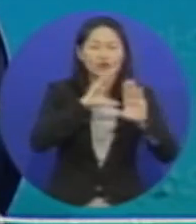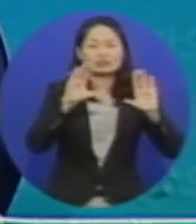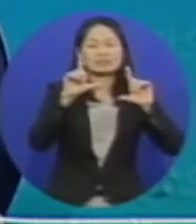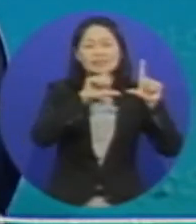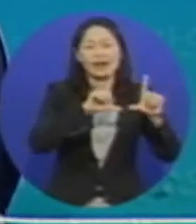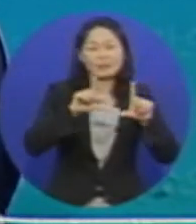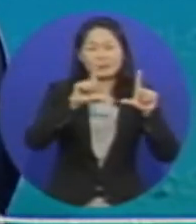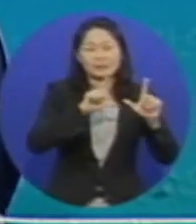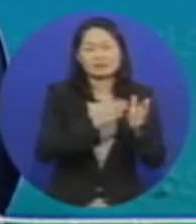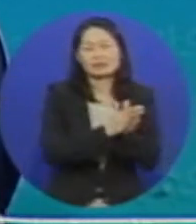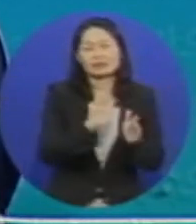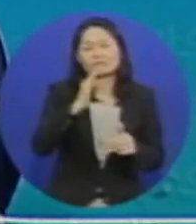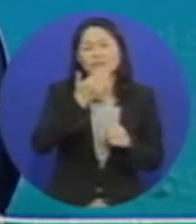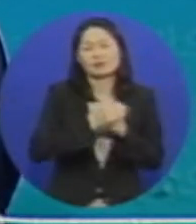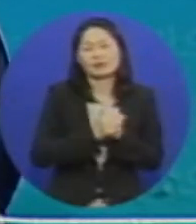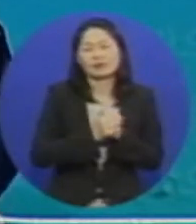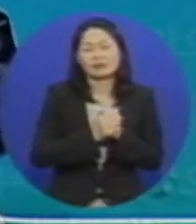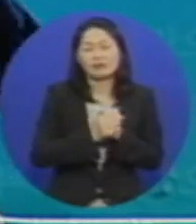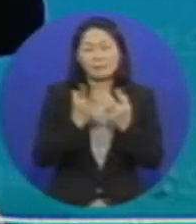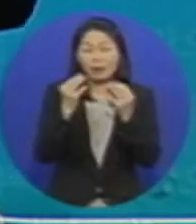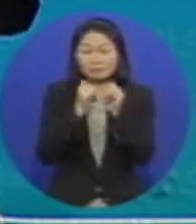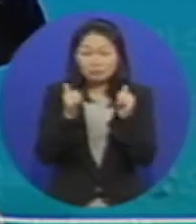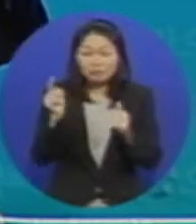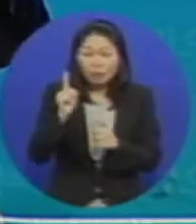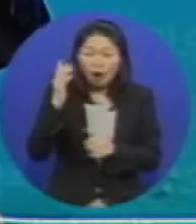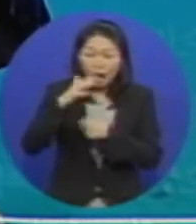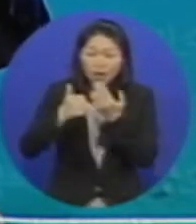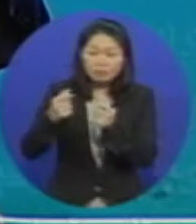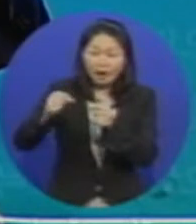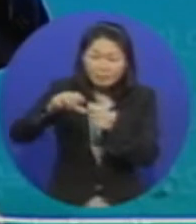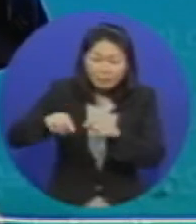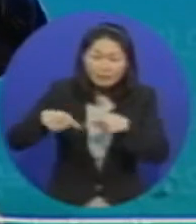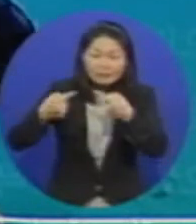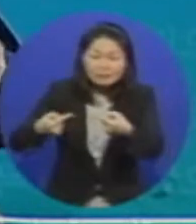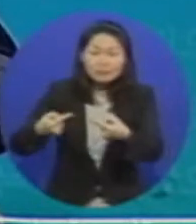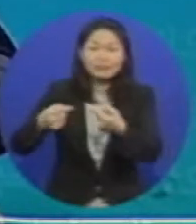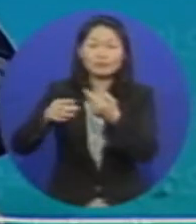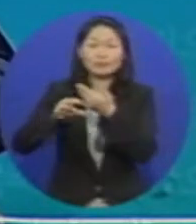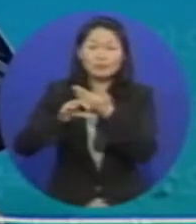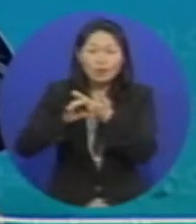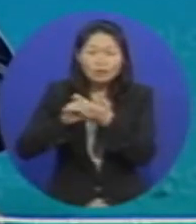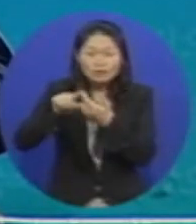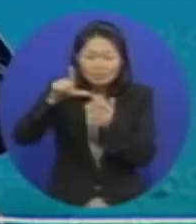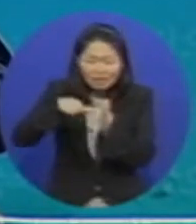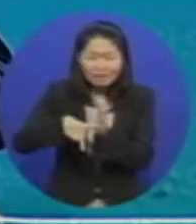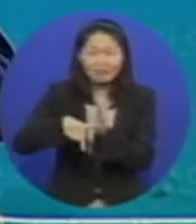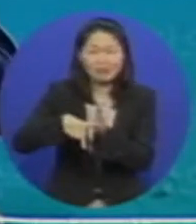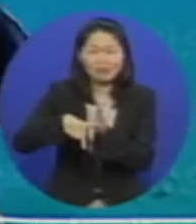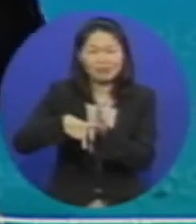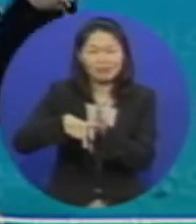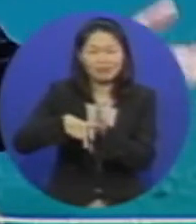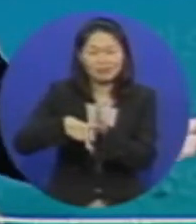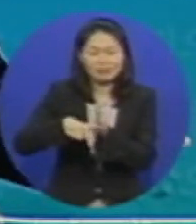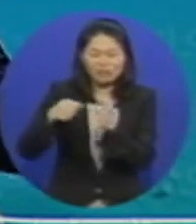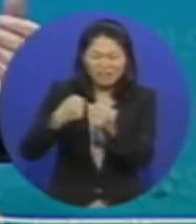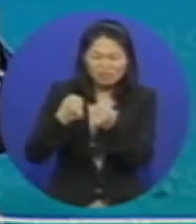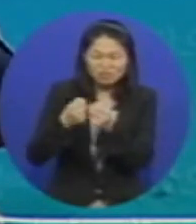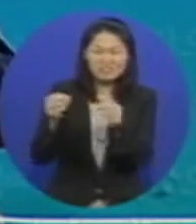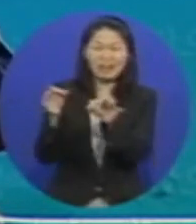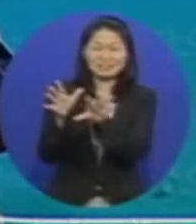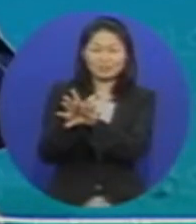분들이 아니 하나님 앞에 가면 그때서야 뭐 다 두는 것도